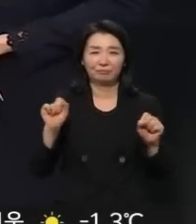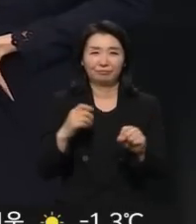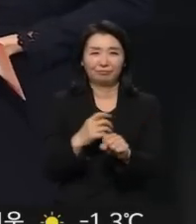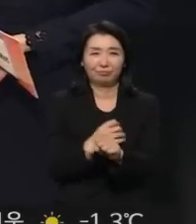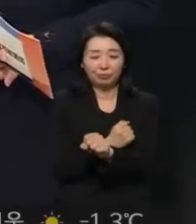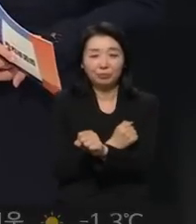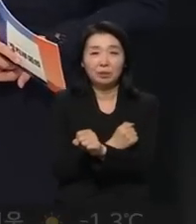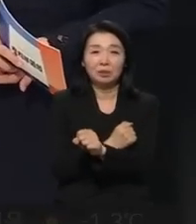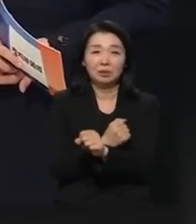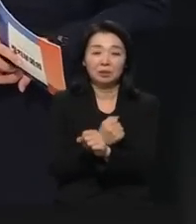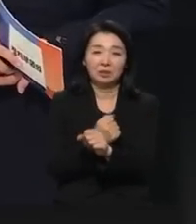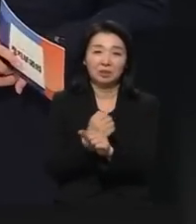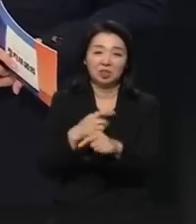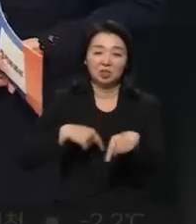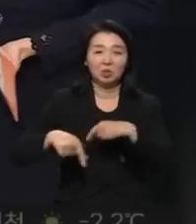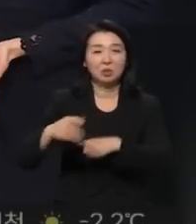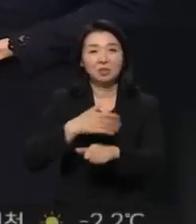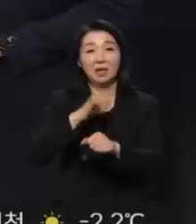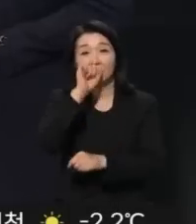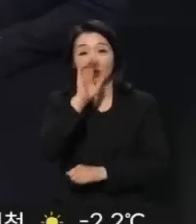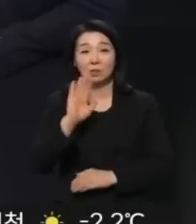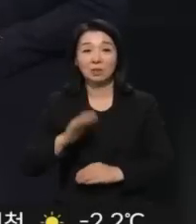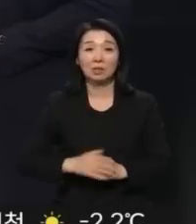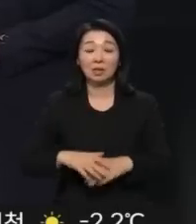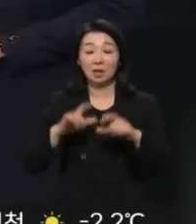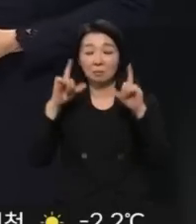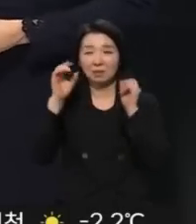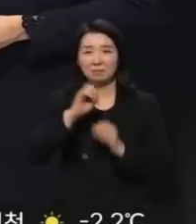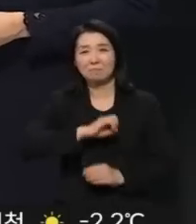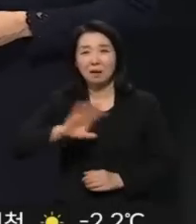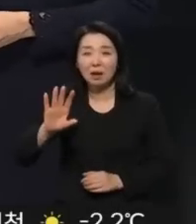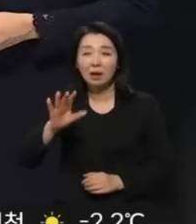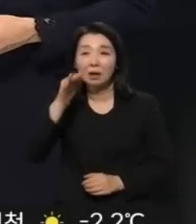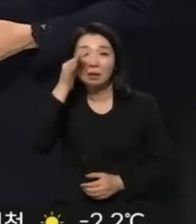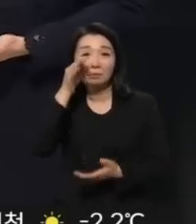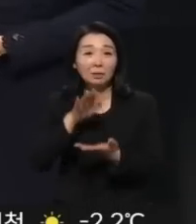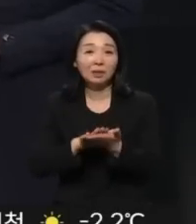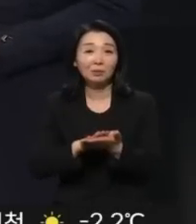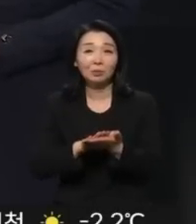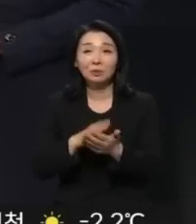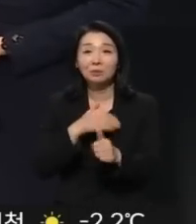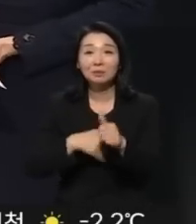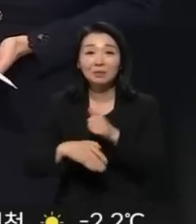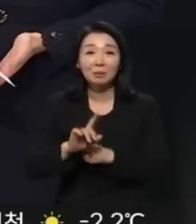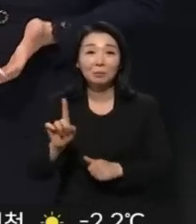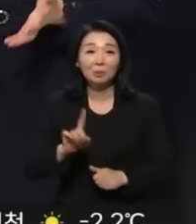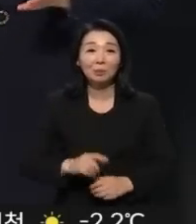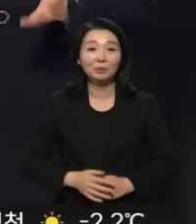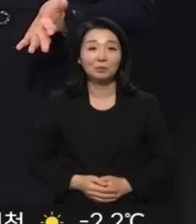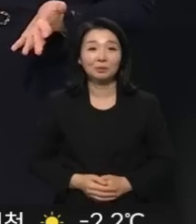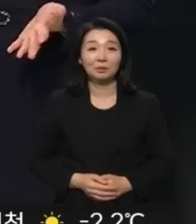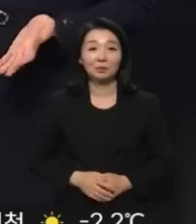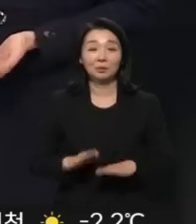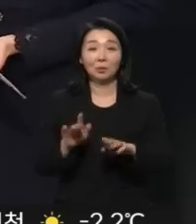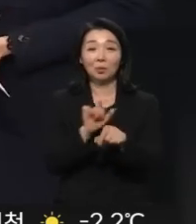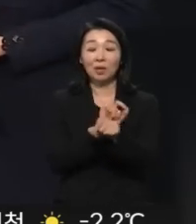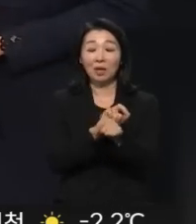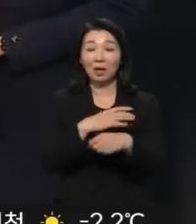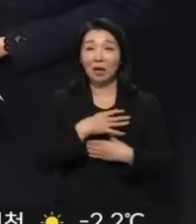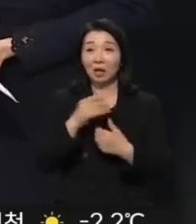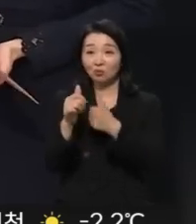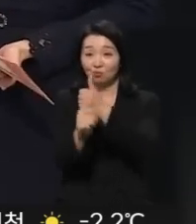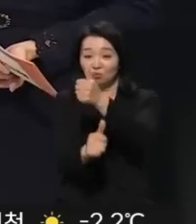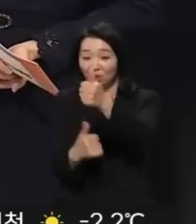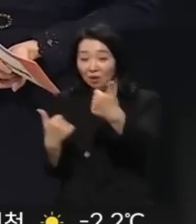바짝 얼어붙은 그런 상황이고요. 조금 전에 이제 마스크를 집어던지는 그런 장면까지 봤는데 어떤 상황이에요? 아, 네. 오늘 행안위에서 벌어진